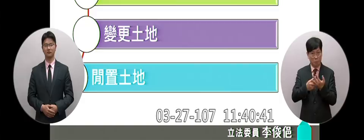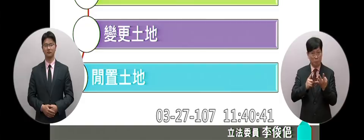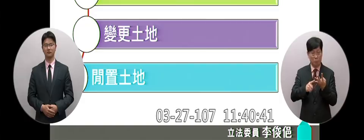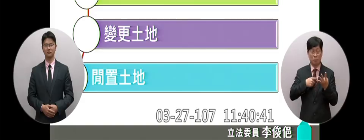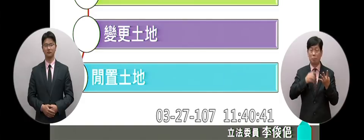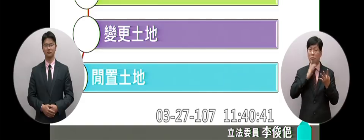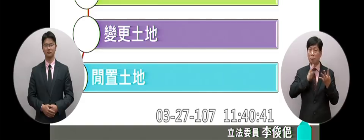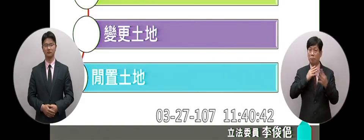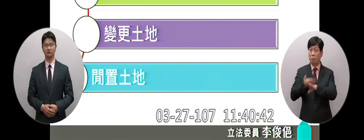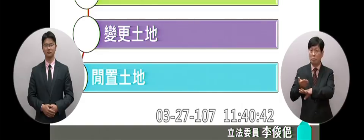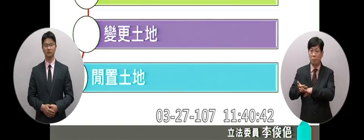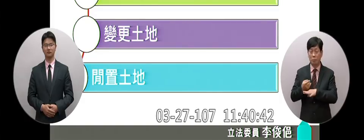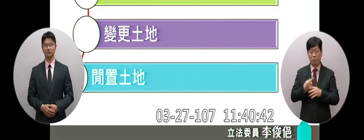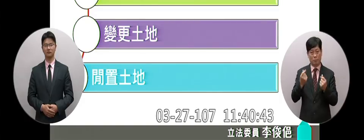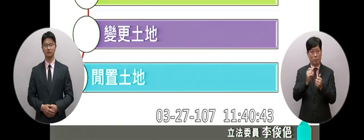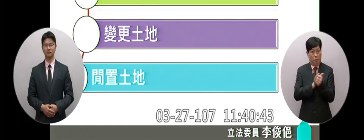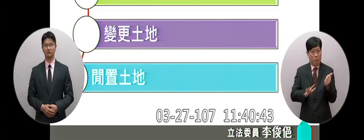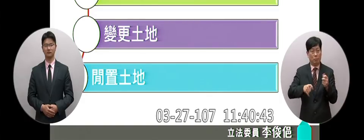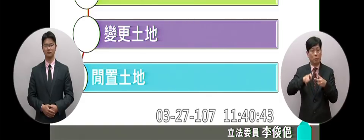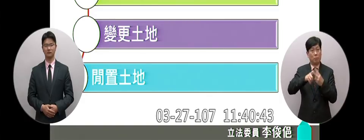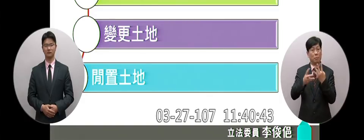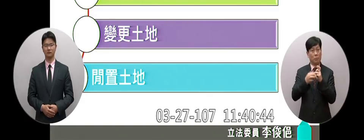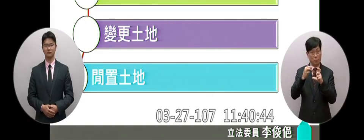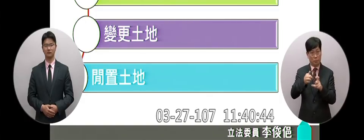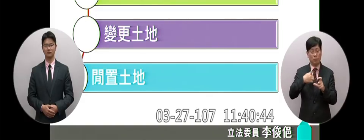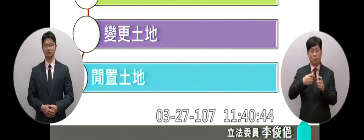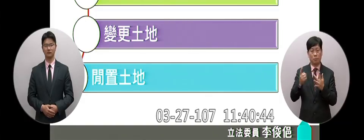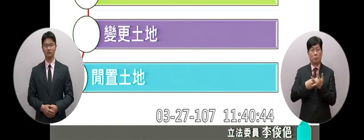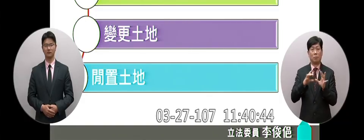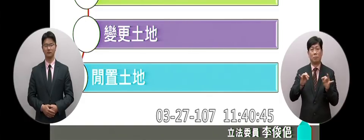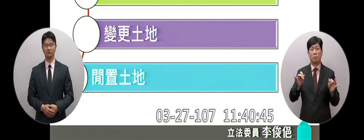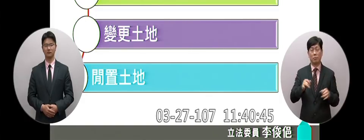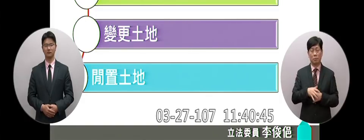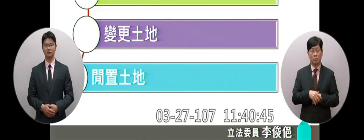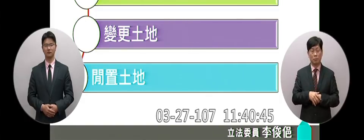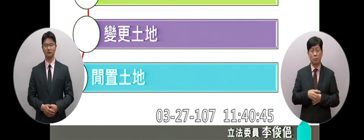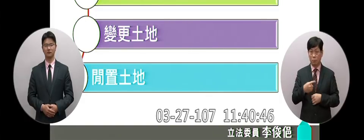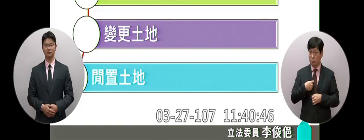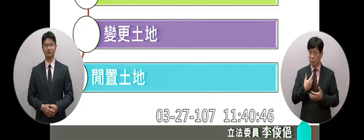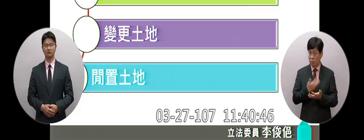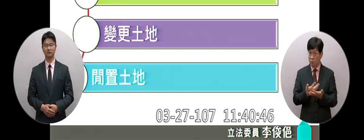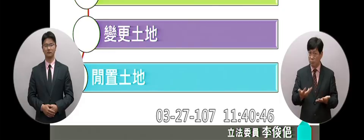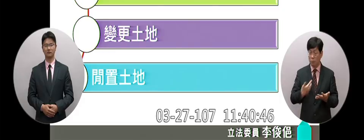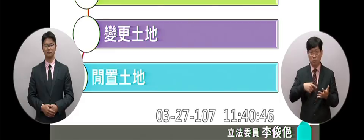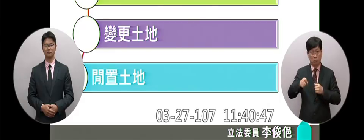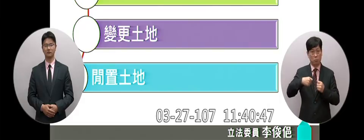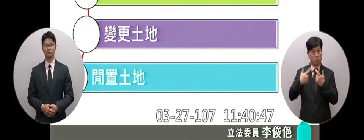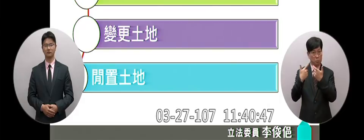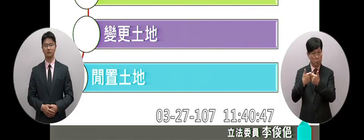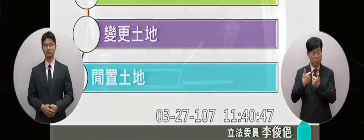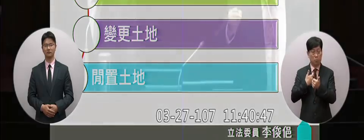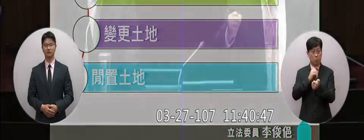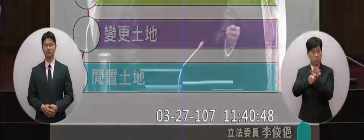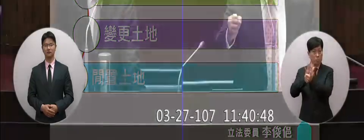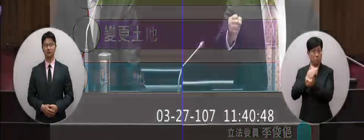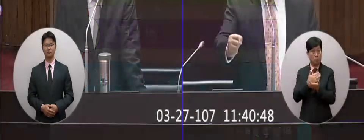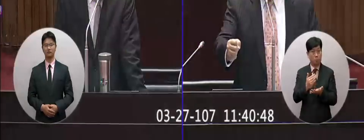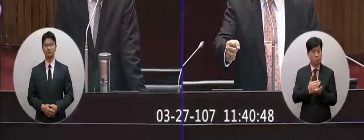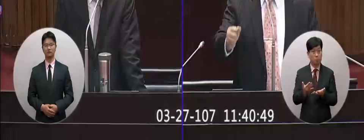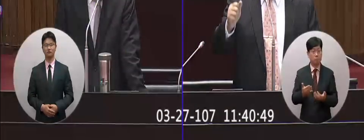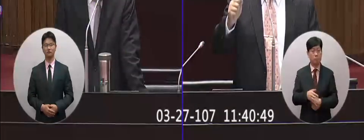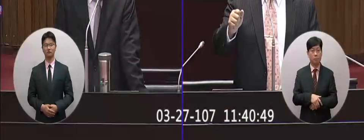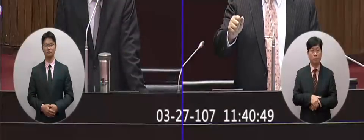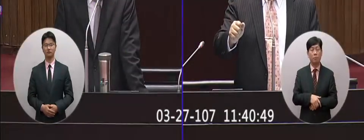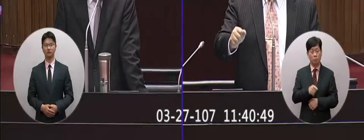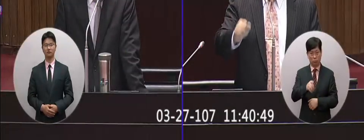闲置土地，这些都会造成工业区的缺地。那我们如何拿出适当的政策解决这几个因素的